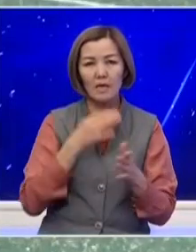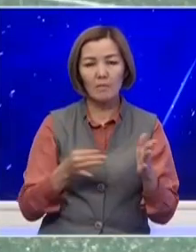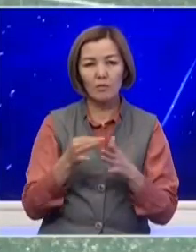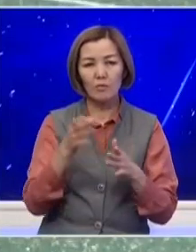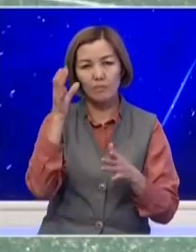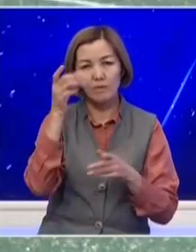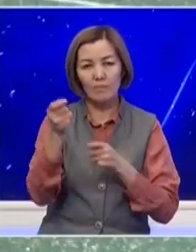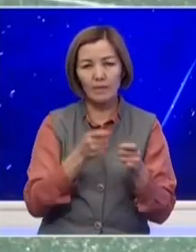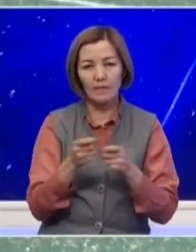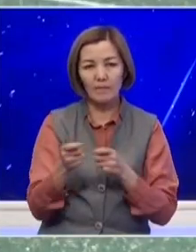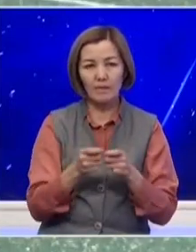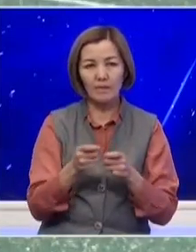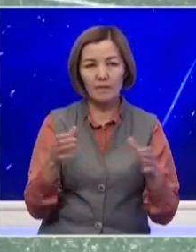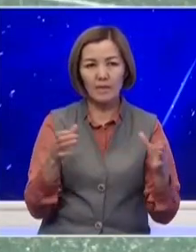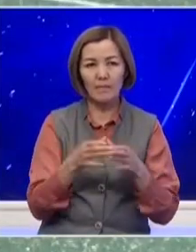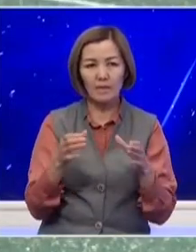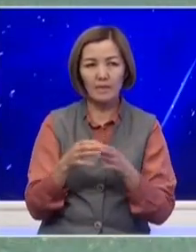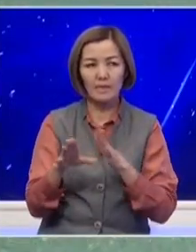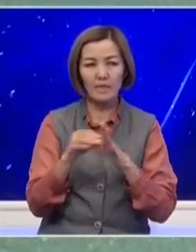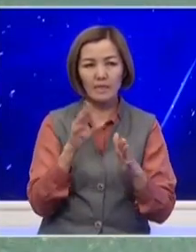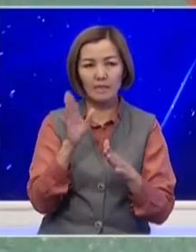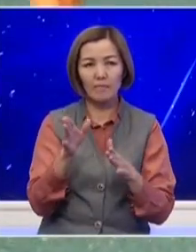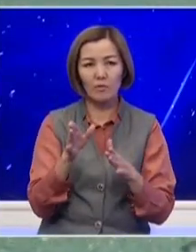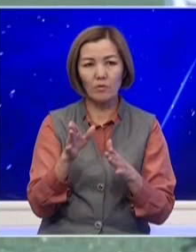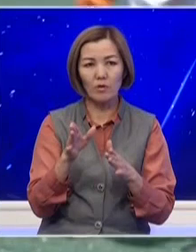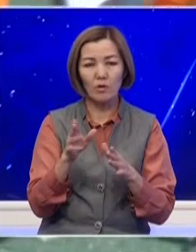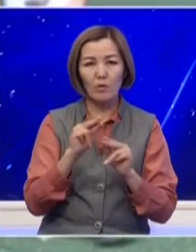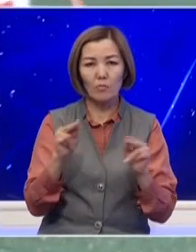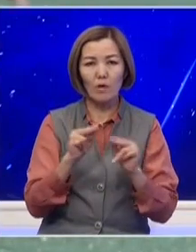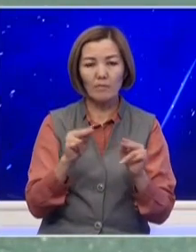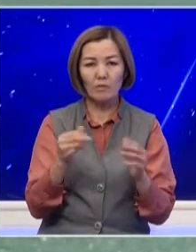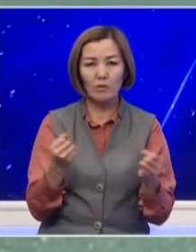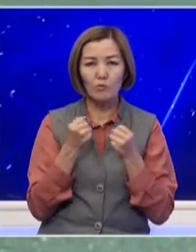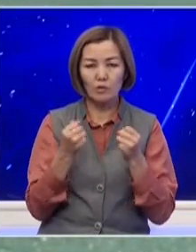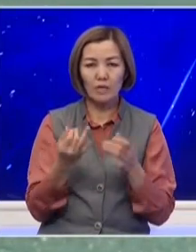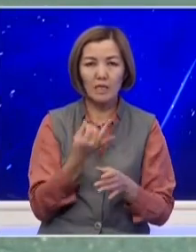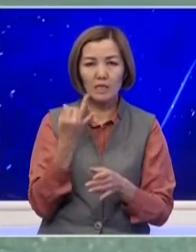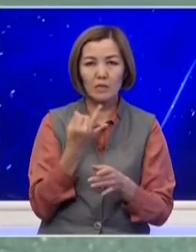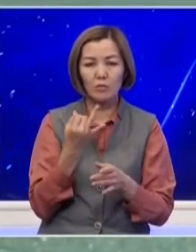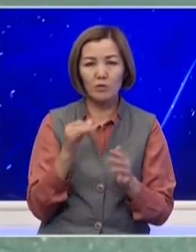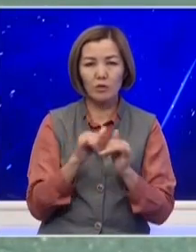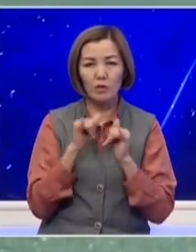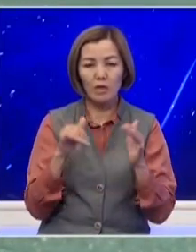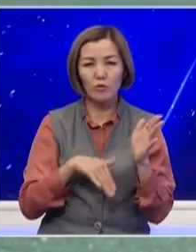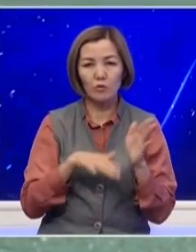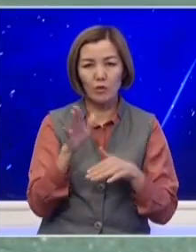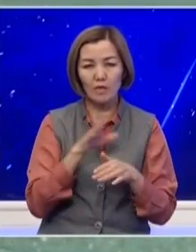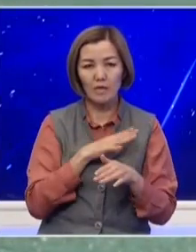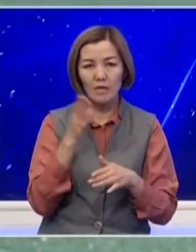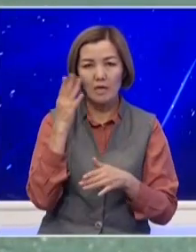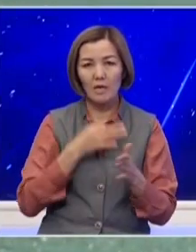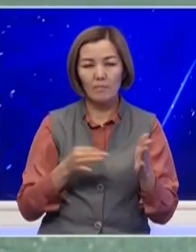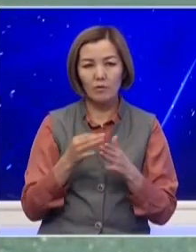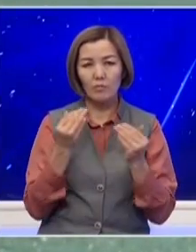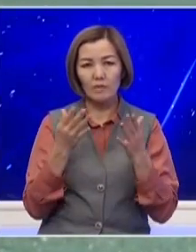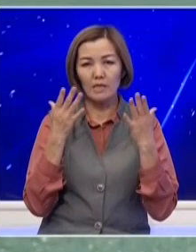білім басқармасының құрама командасын іріктеп алу. Мұғалімдердің спортқа деген қызығушылығы қазір өте жоғары. Енді мына Алматы облысы